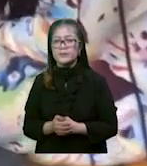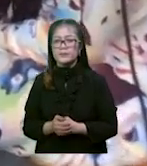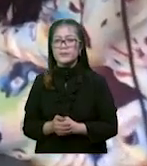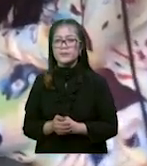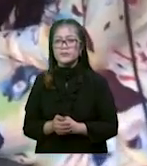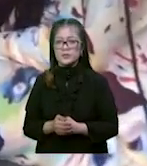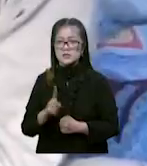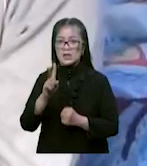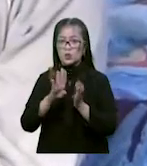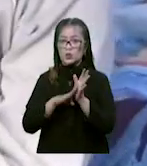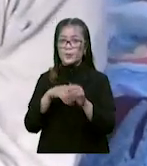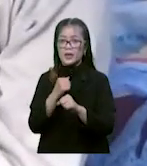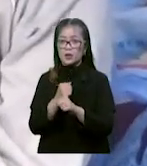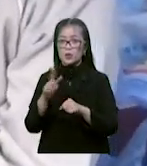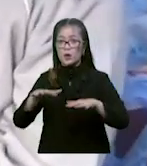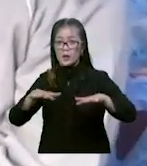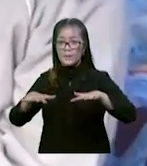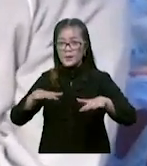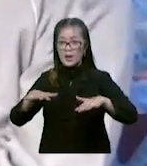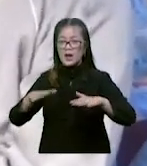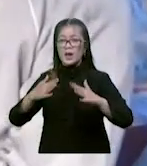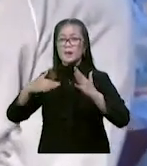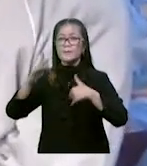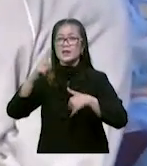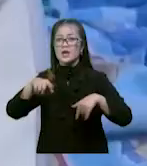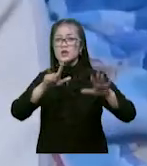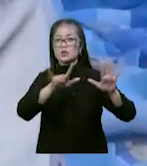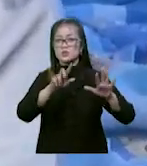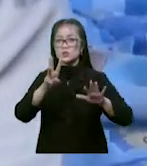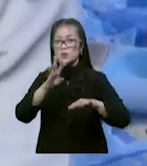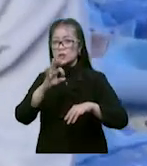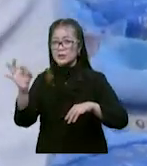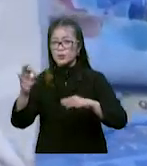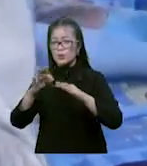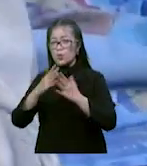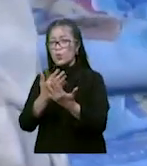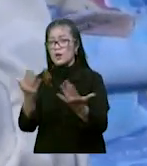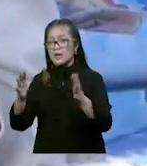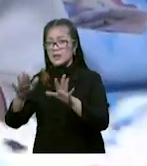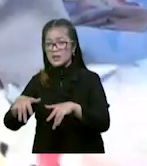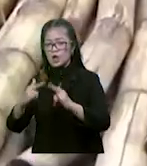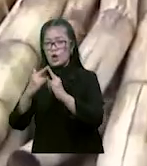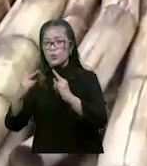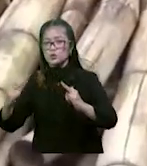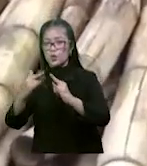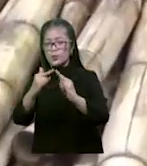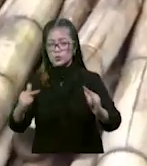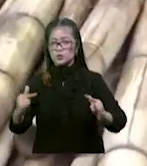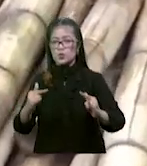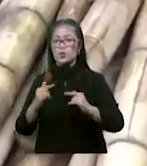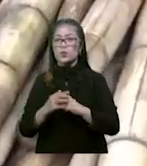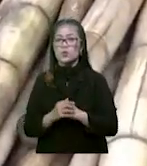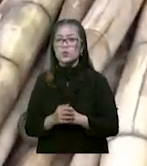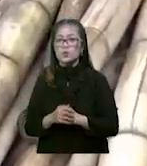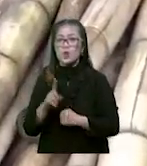Sepekan pasca gempa, lebih dari 73.000 warga tinggal di pengungsian. Ironis, sebagian